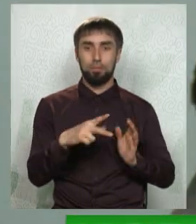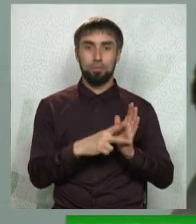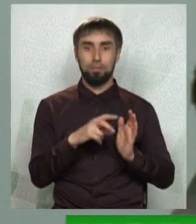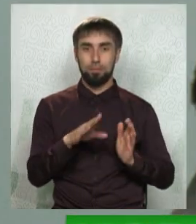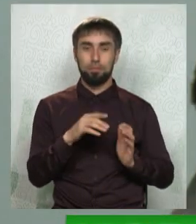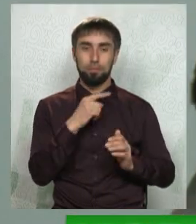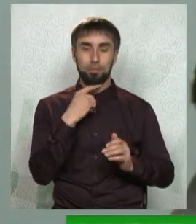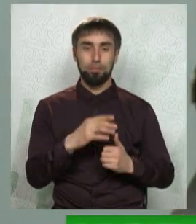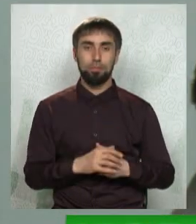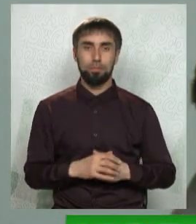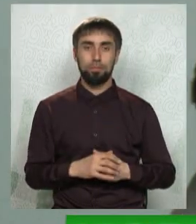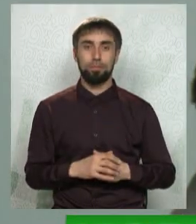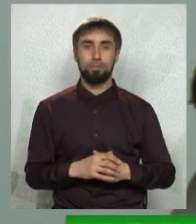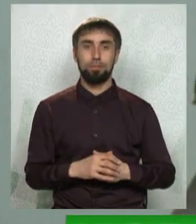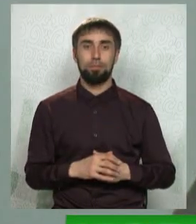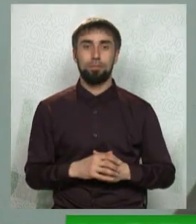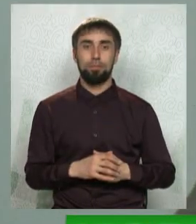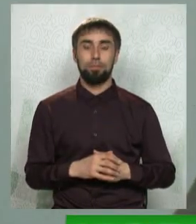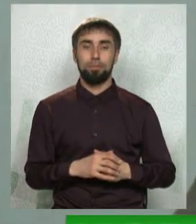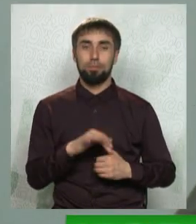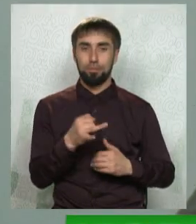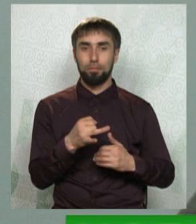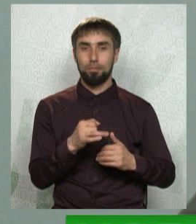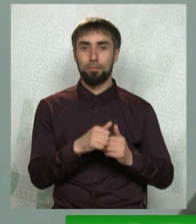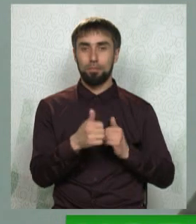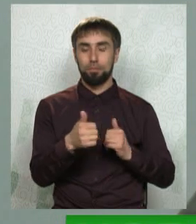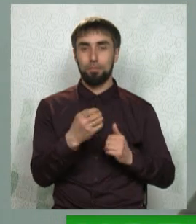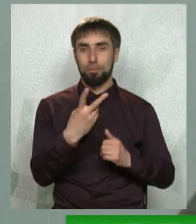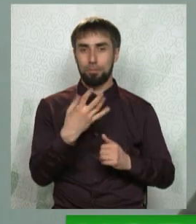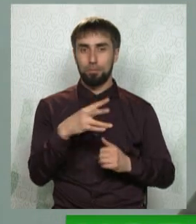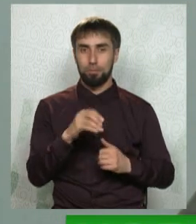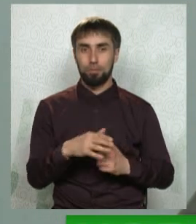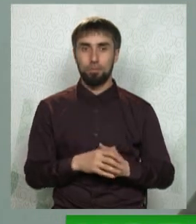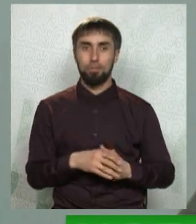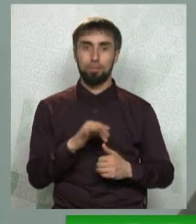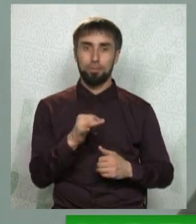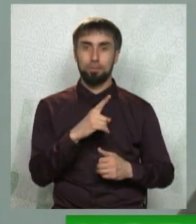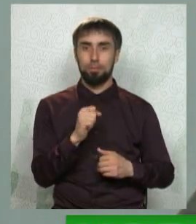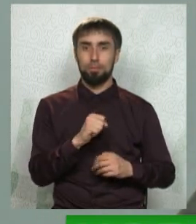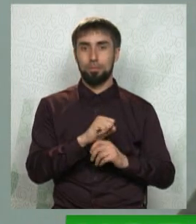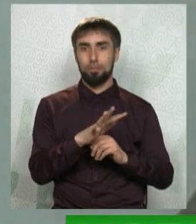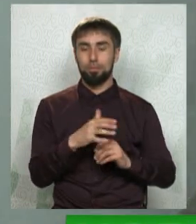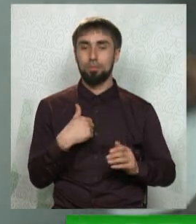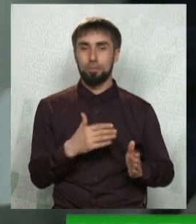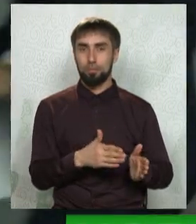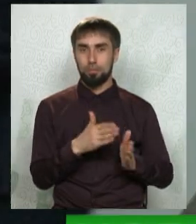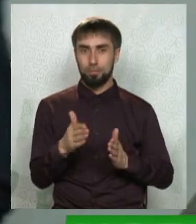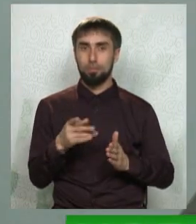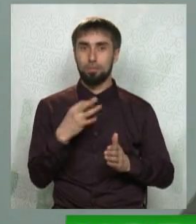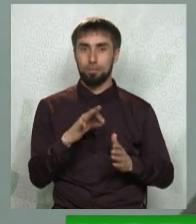ну, вот, в последующем и 250 лет, из-за ковида мы перенесли, но все-таки